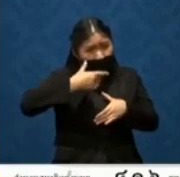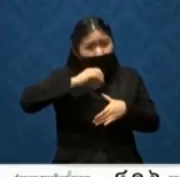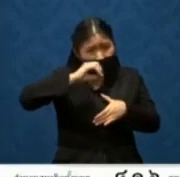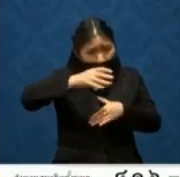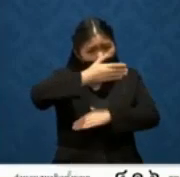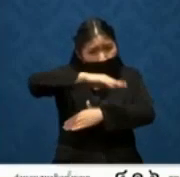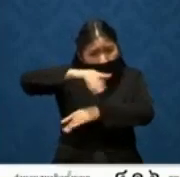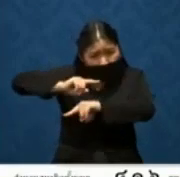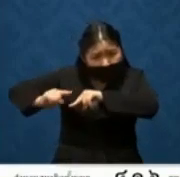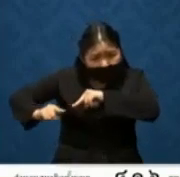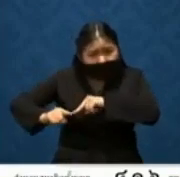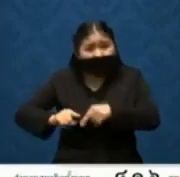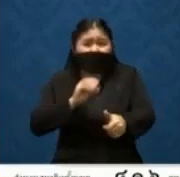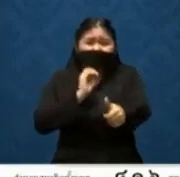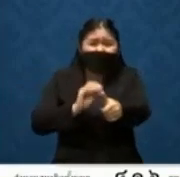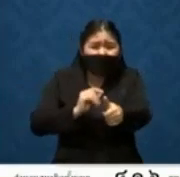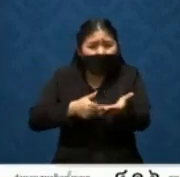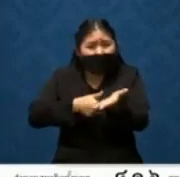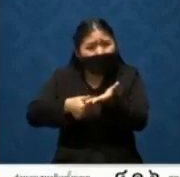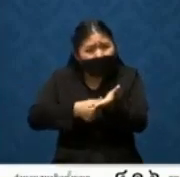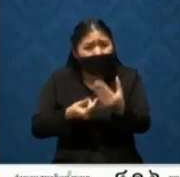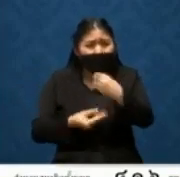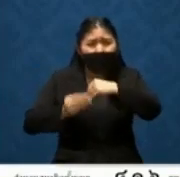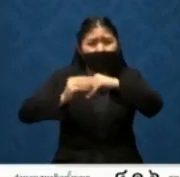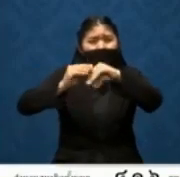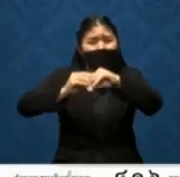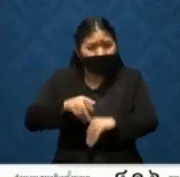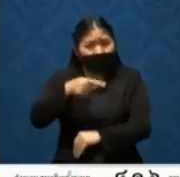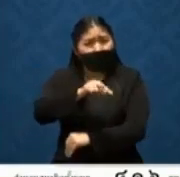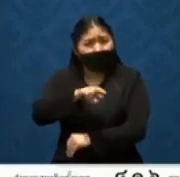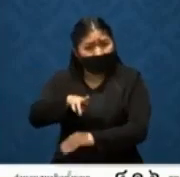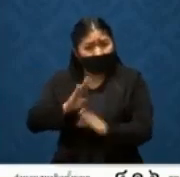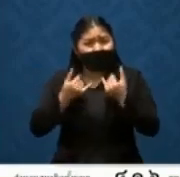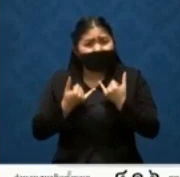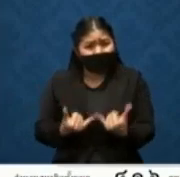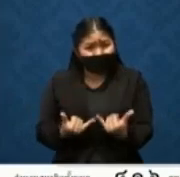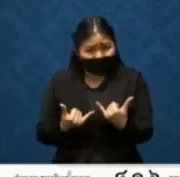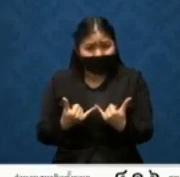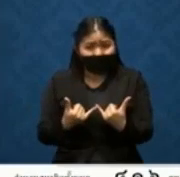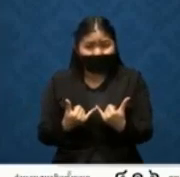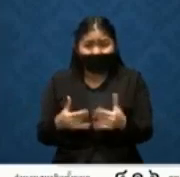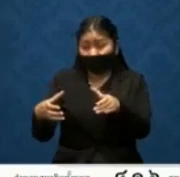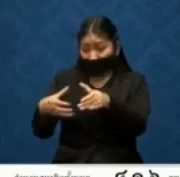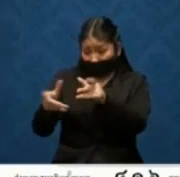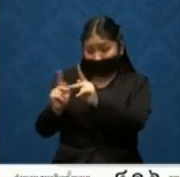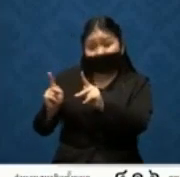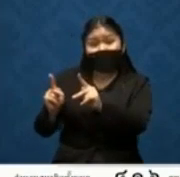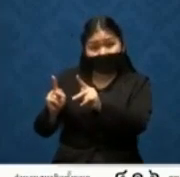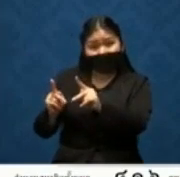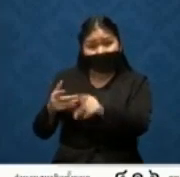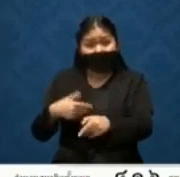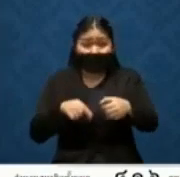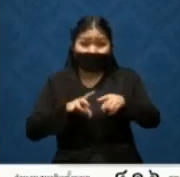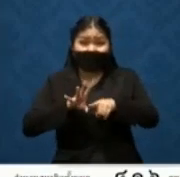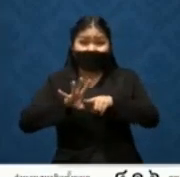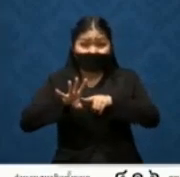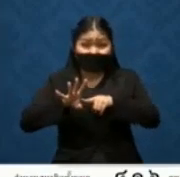นำเสนอและให้แก้ไขเพิ่มเติมในพรบฉบับนี้กับกรรมาธิการในข้อที่